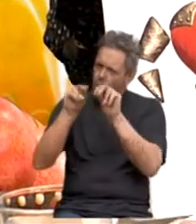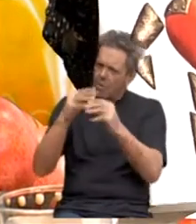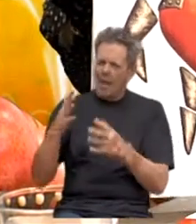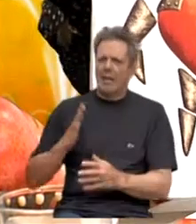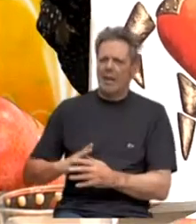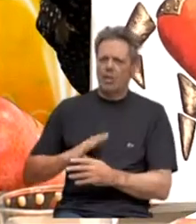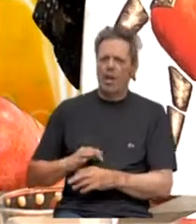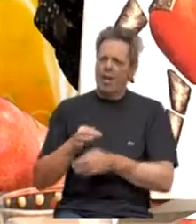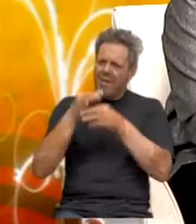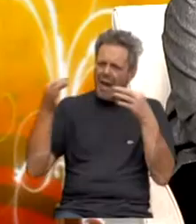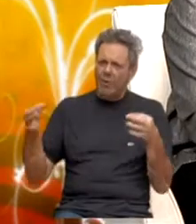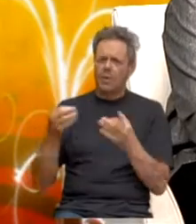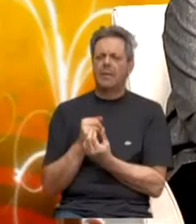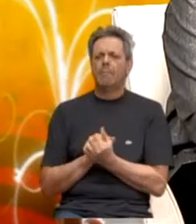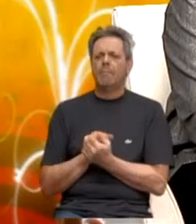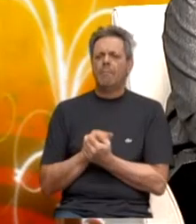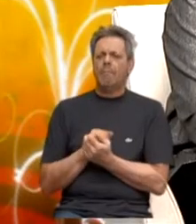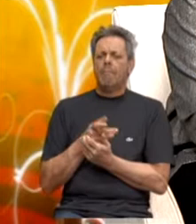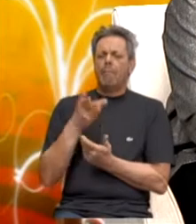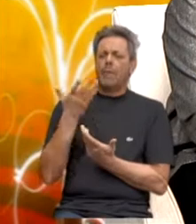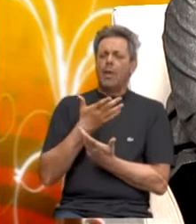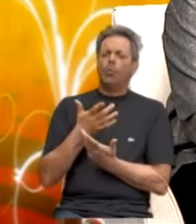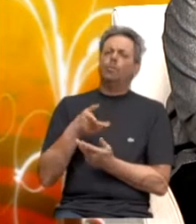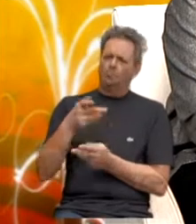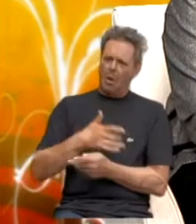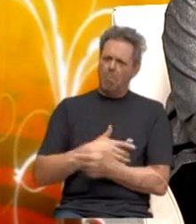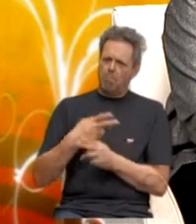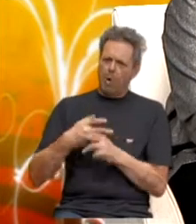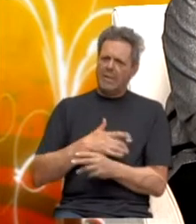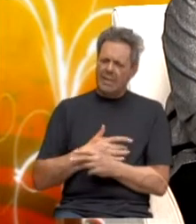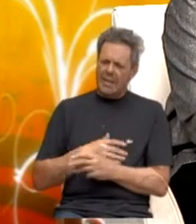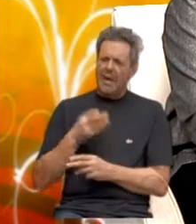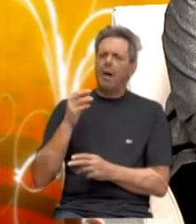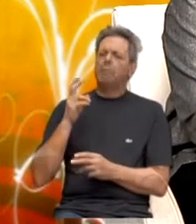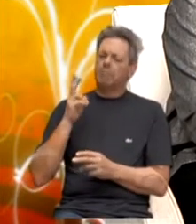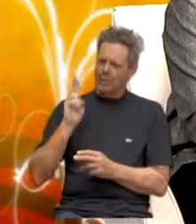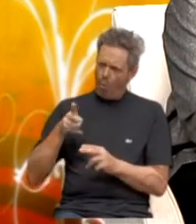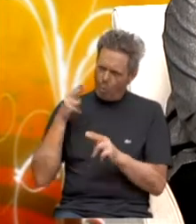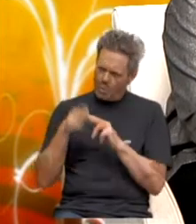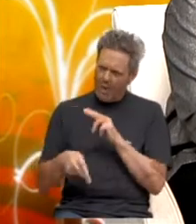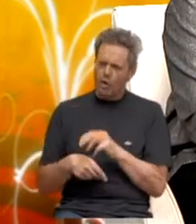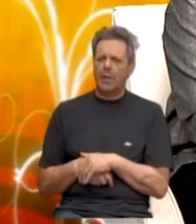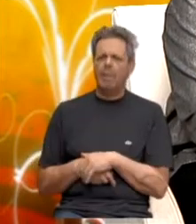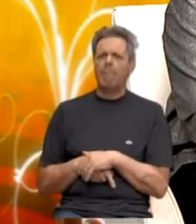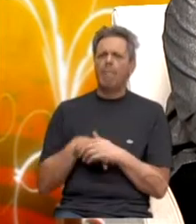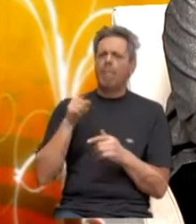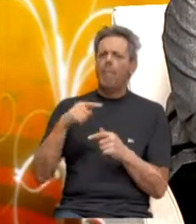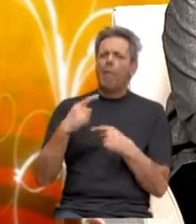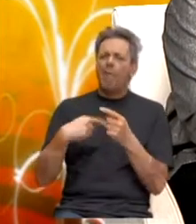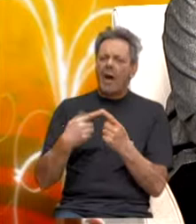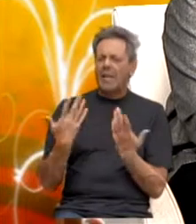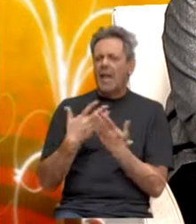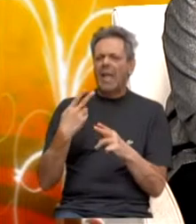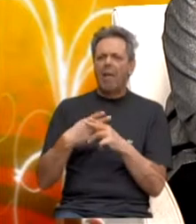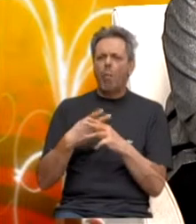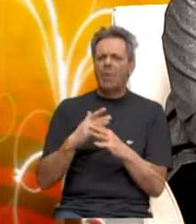građane, javnost o tome da su kardiovaskularne bolesti dobrim dijelom spriječive, ali, dakle, ne u ovoj fazi kad se bolest